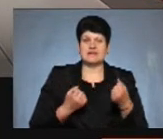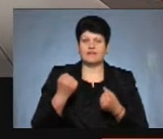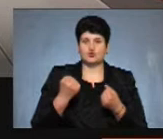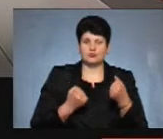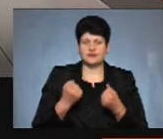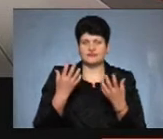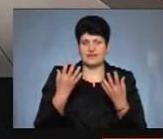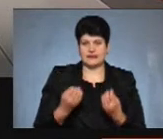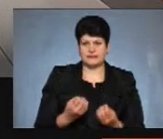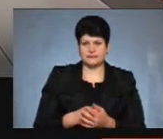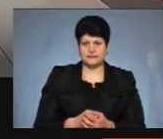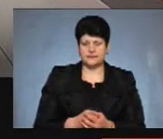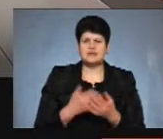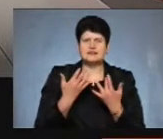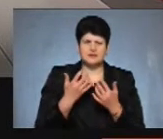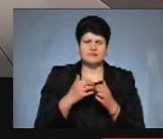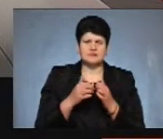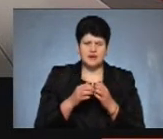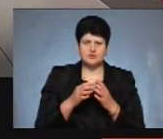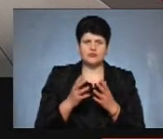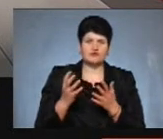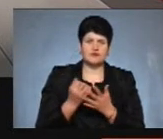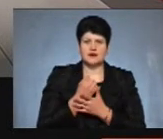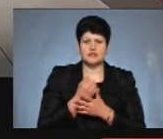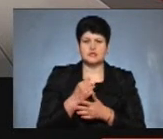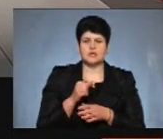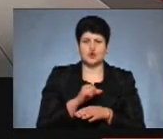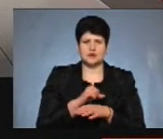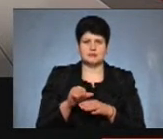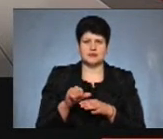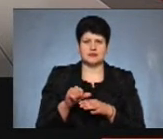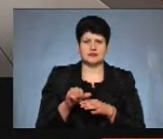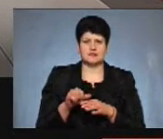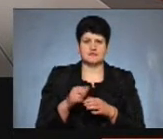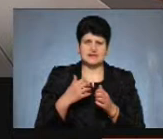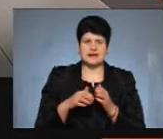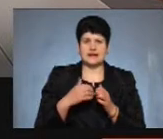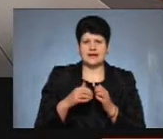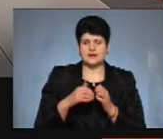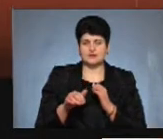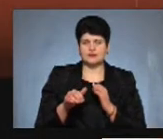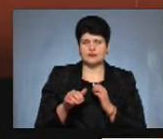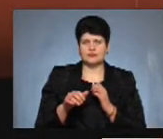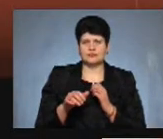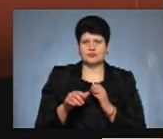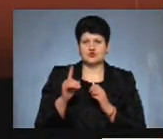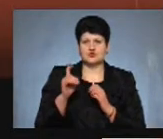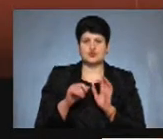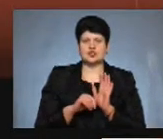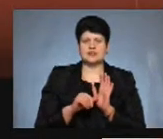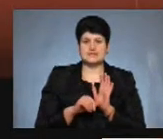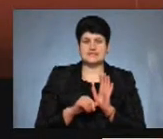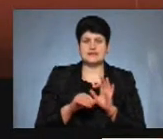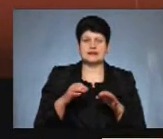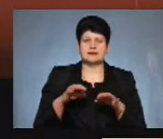день. Скільки в середньому вам вдавалося за день розмитнювати автомобілів? В середньому зараз вийшли ми на 160